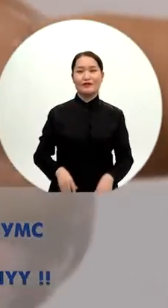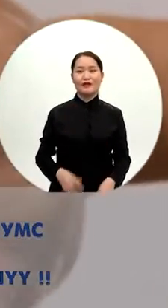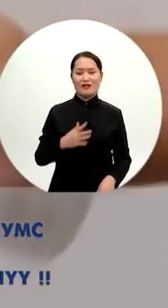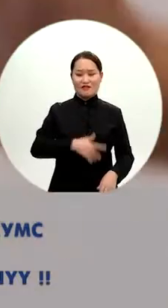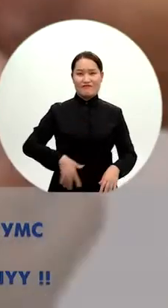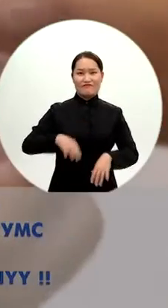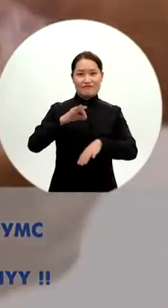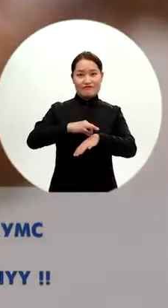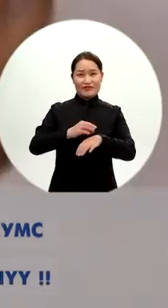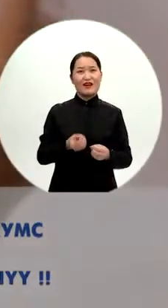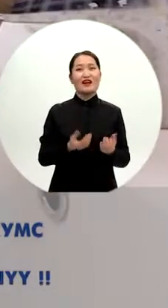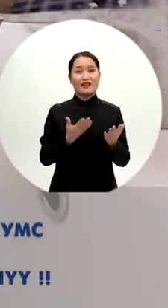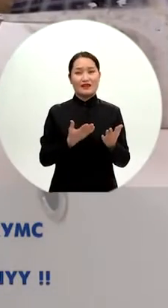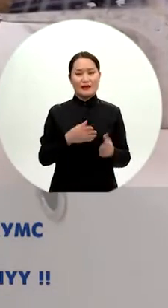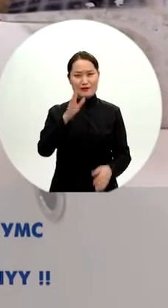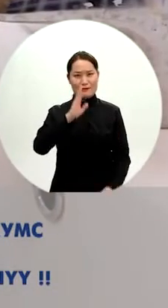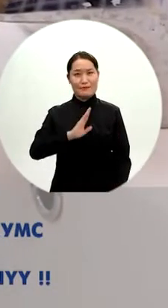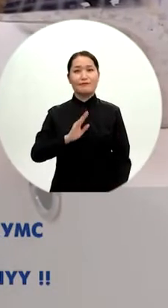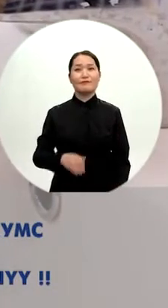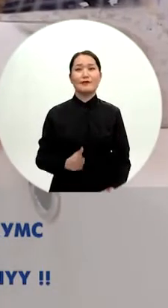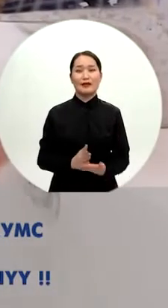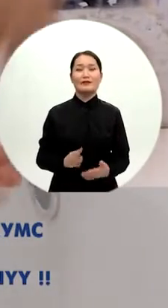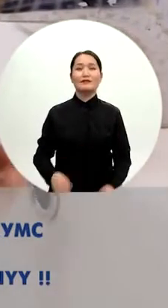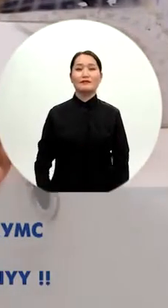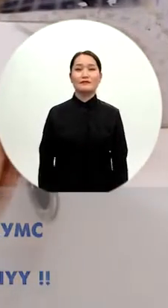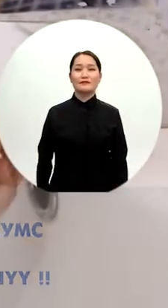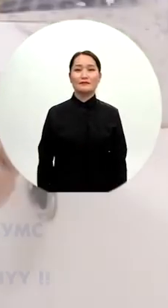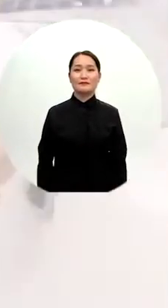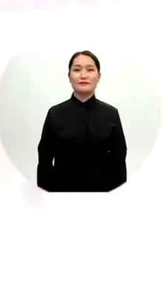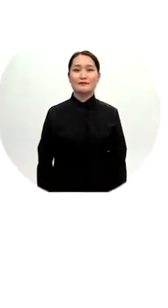бөгөөс гидсний халдвар төвчин тусах аюултай шүү.